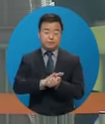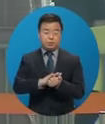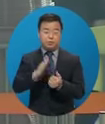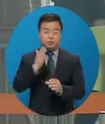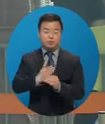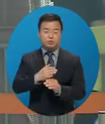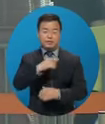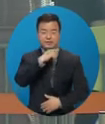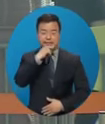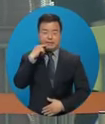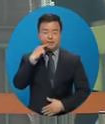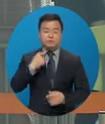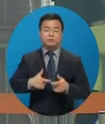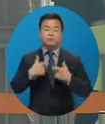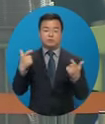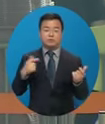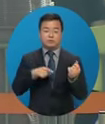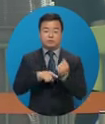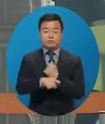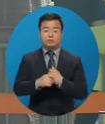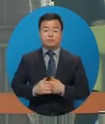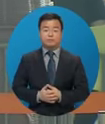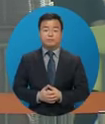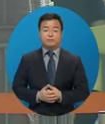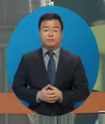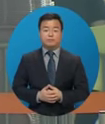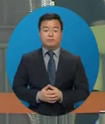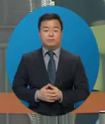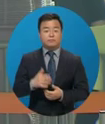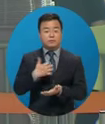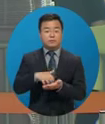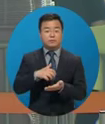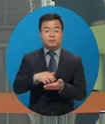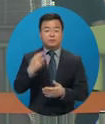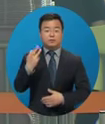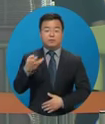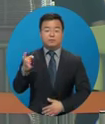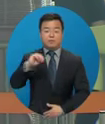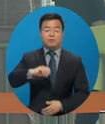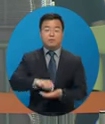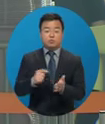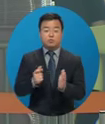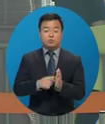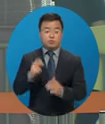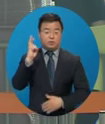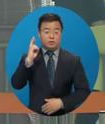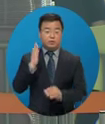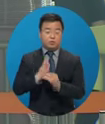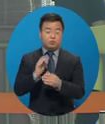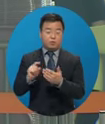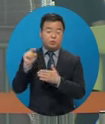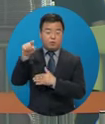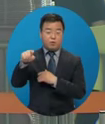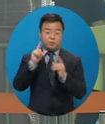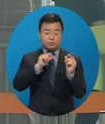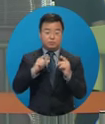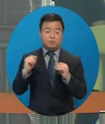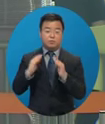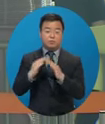계속 커진다는 게 이유입니다. 한 13억 정도 예상을 하고 있거든요. 근데 뭐 외부 업체들 많이 들어오니까